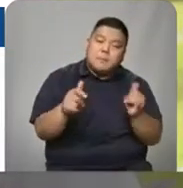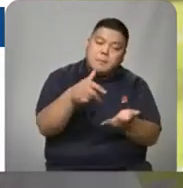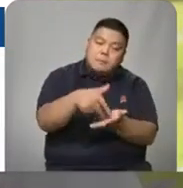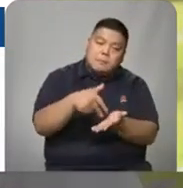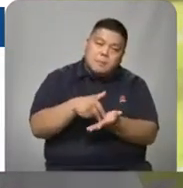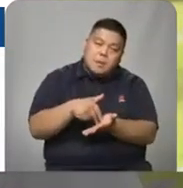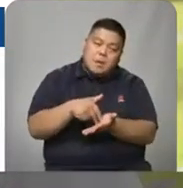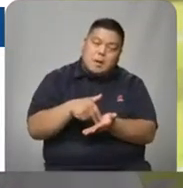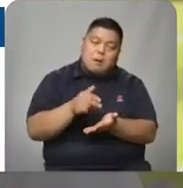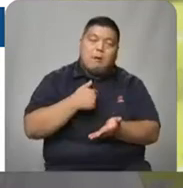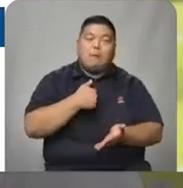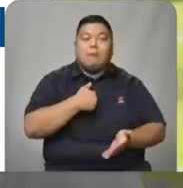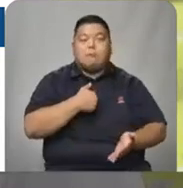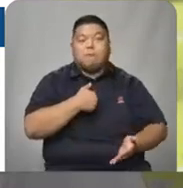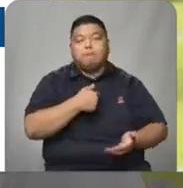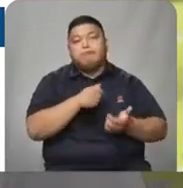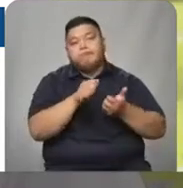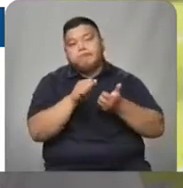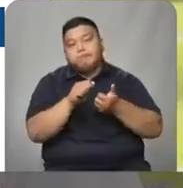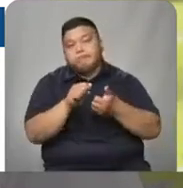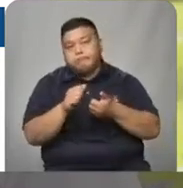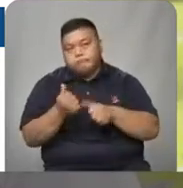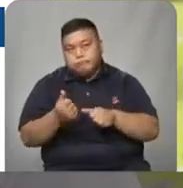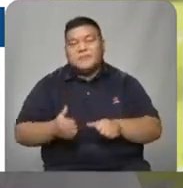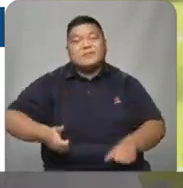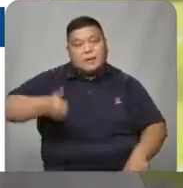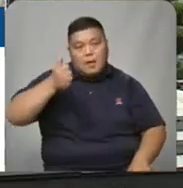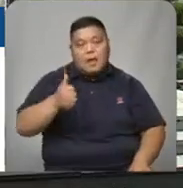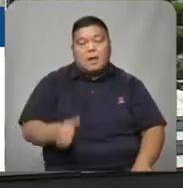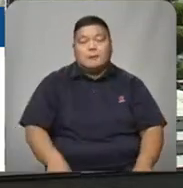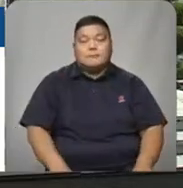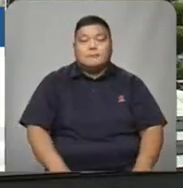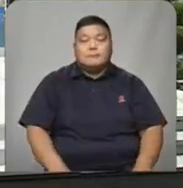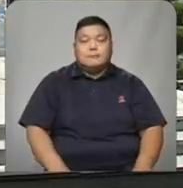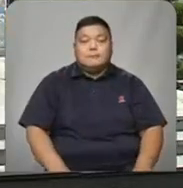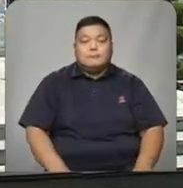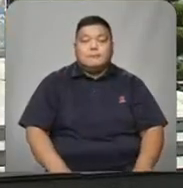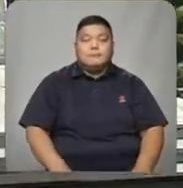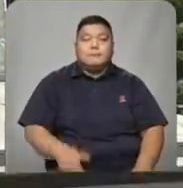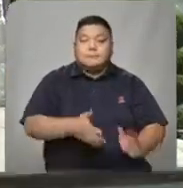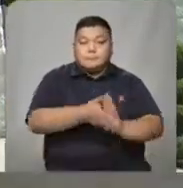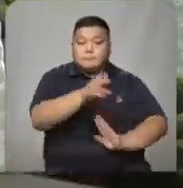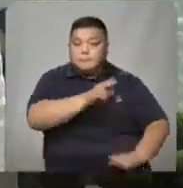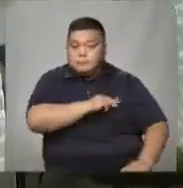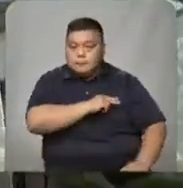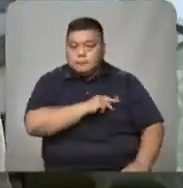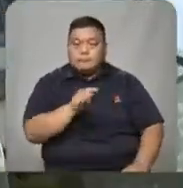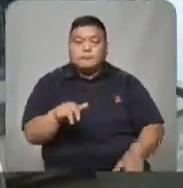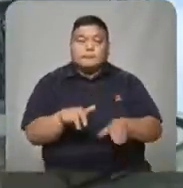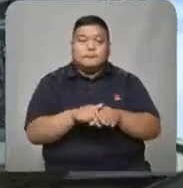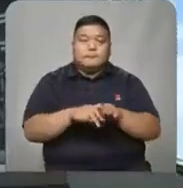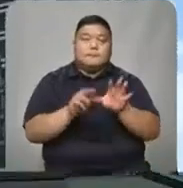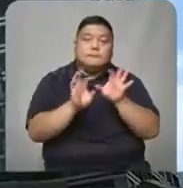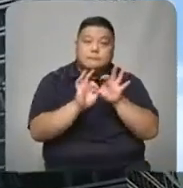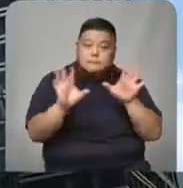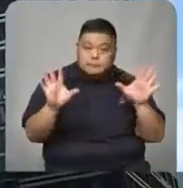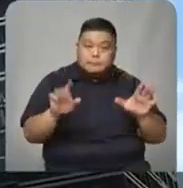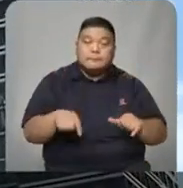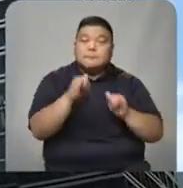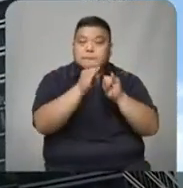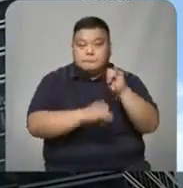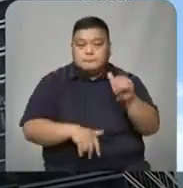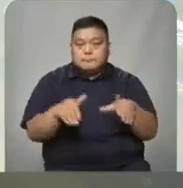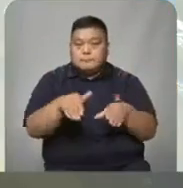신자들로서는 죽음을 택한게 도움이 일어났지 않나 치유에서도 종교를 떠나 성당의